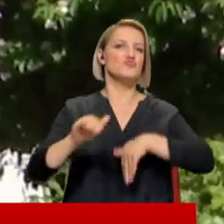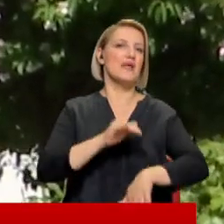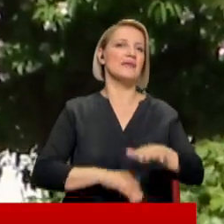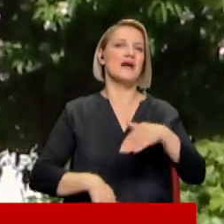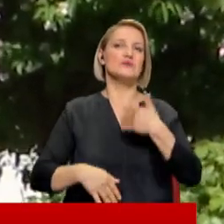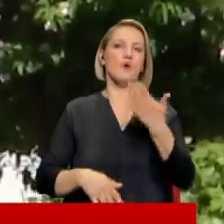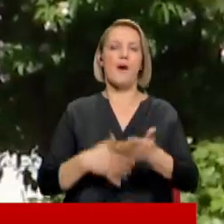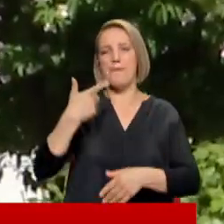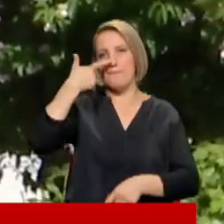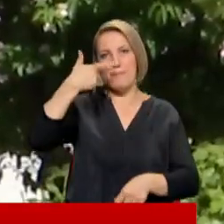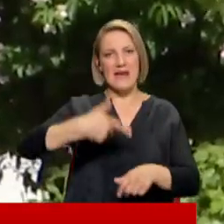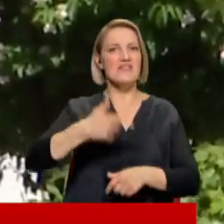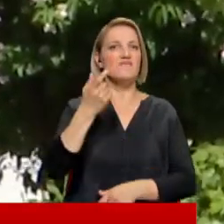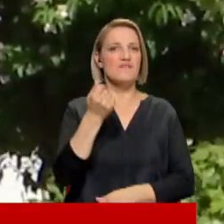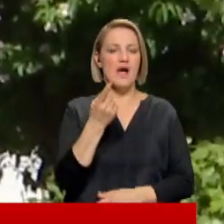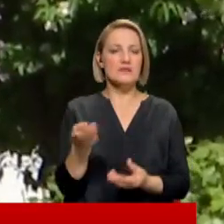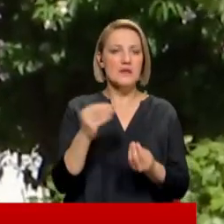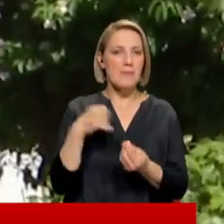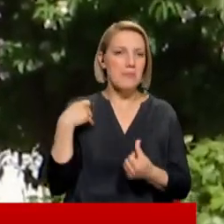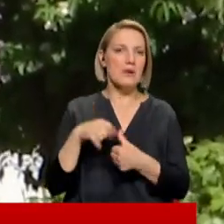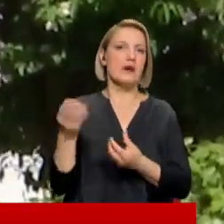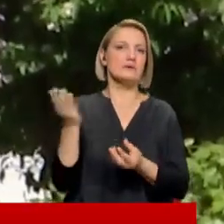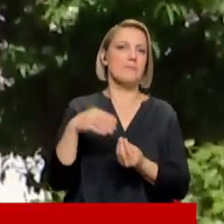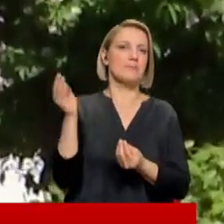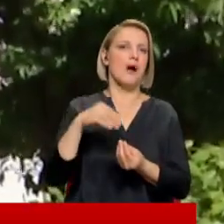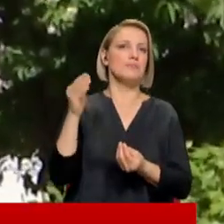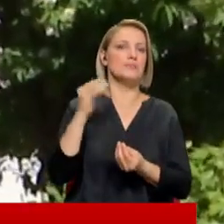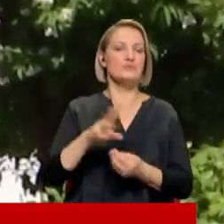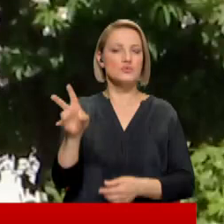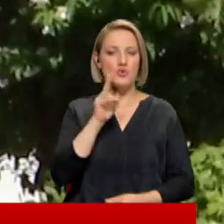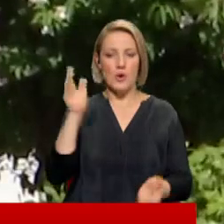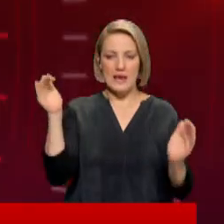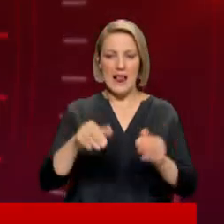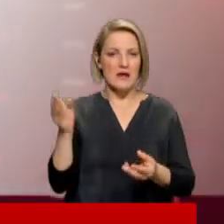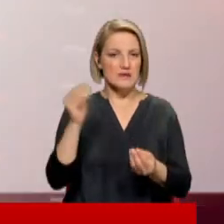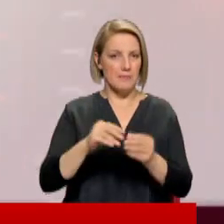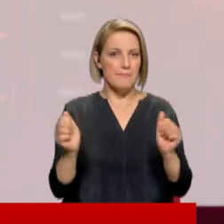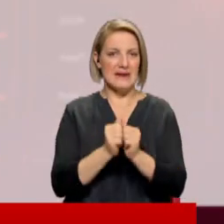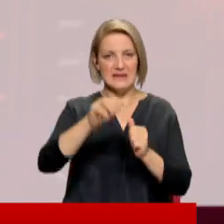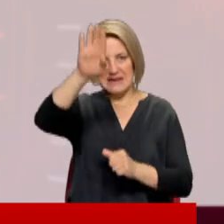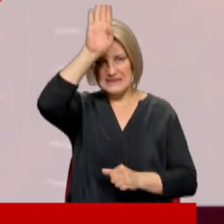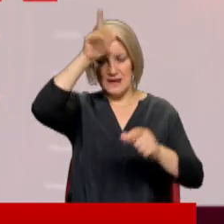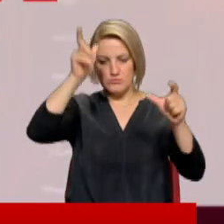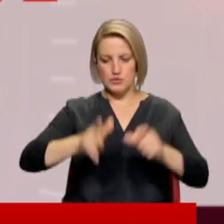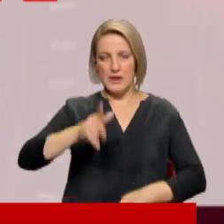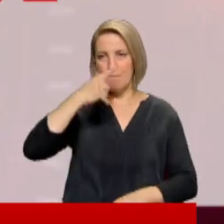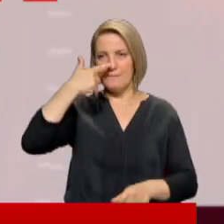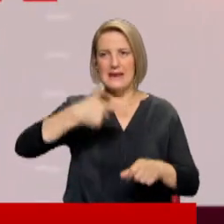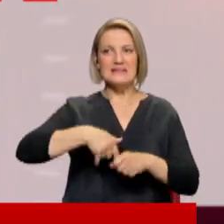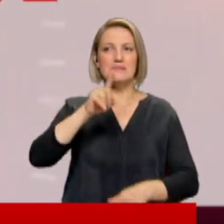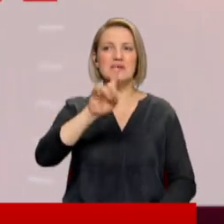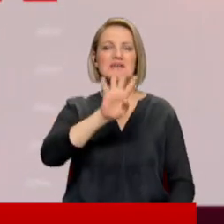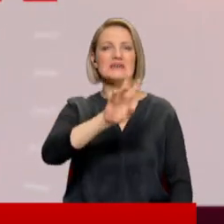sonra akaryakıt fiyatları zam üstüne zam gördü. Ve son gelen zamla birlikte İstanbul'da benzinin